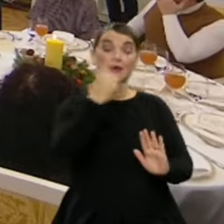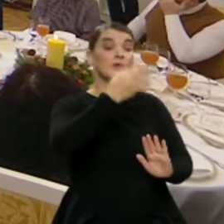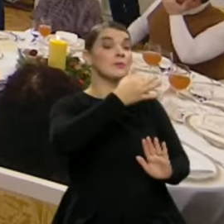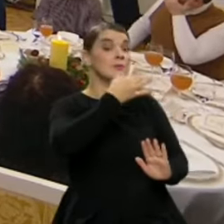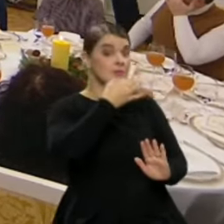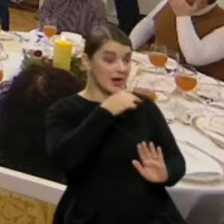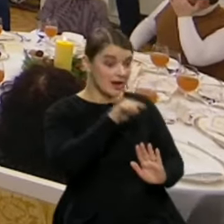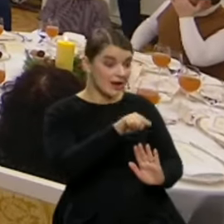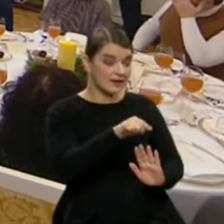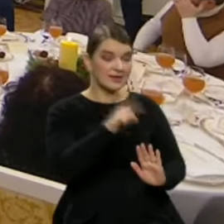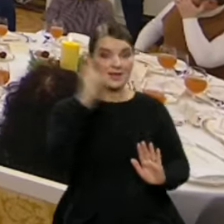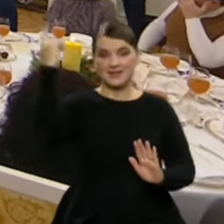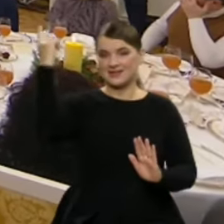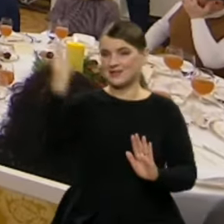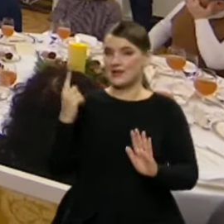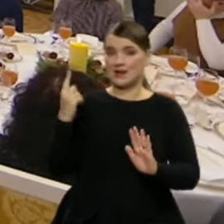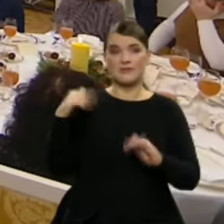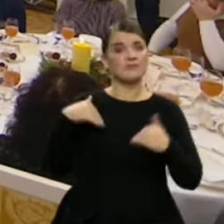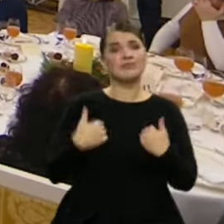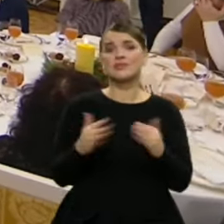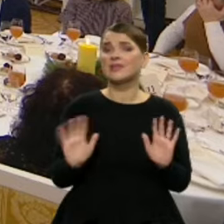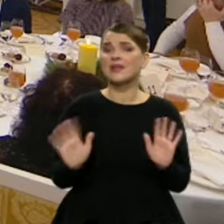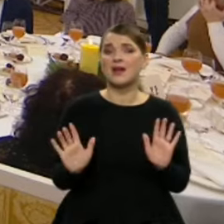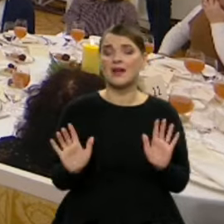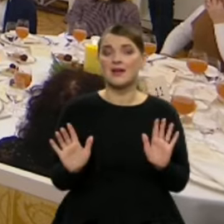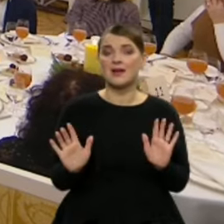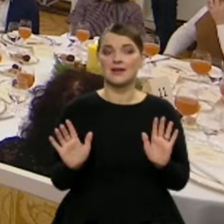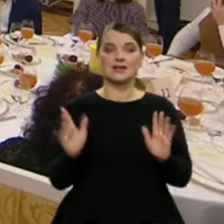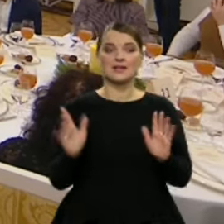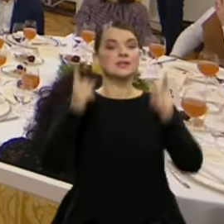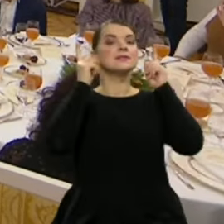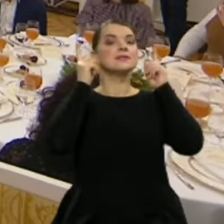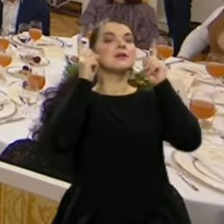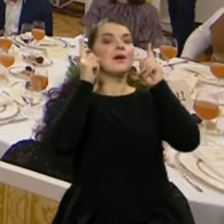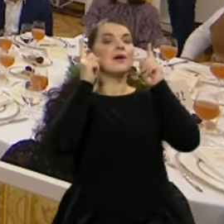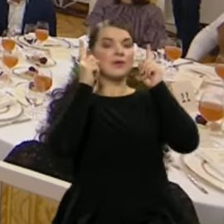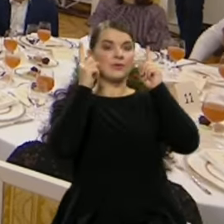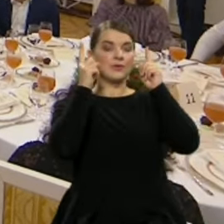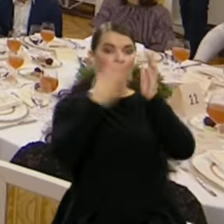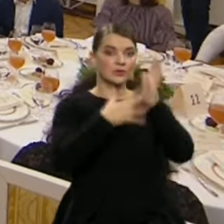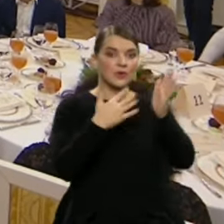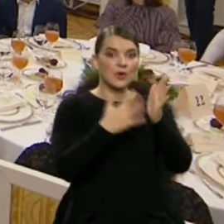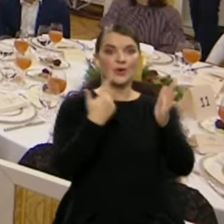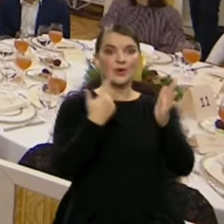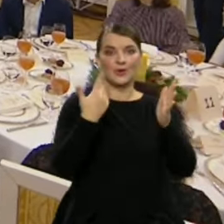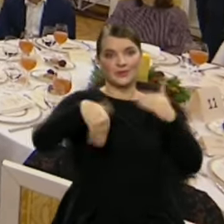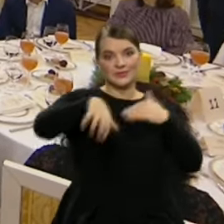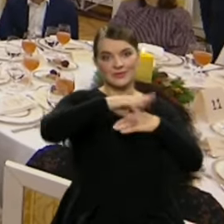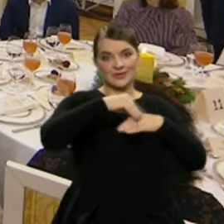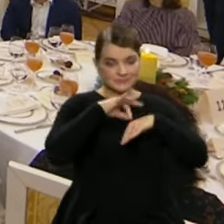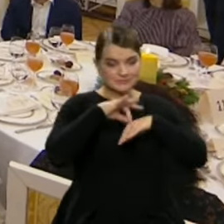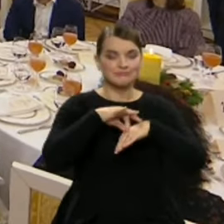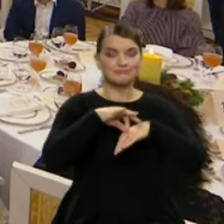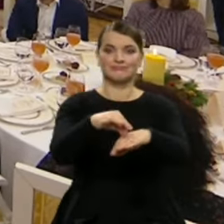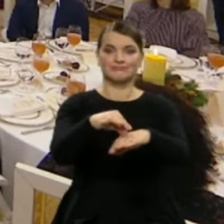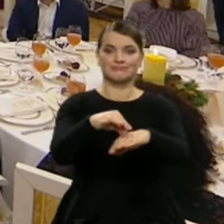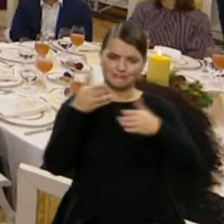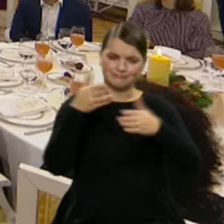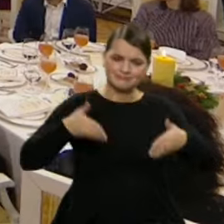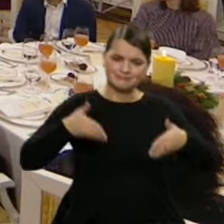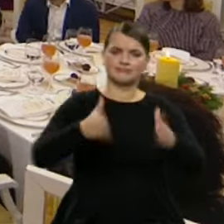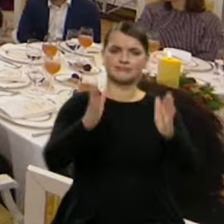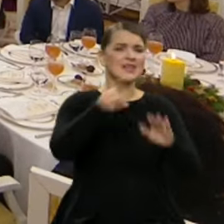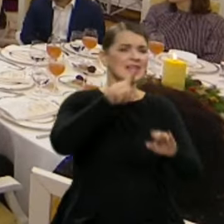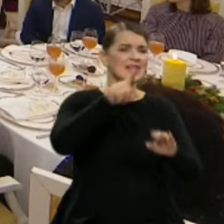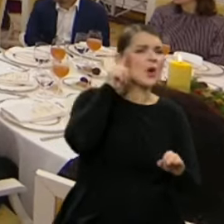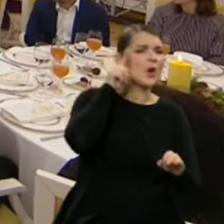Dievui, kuris niekada nenuvilia. Dieve, saugok ir tiesos keliu vesk mūsų tautą, mūsų vaikus, jaunimą,